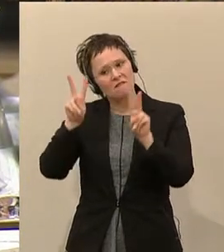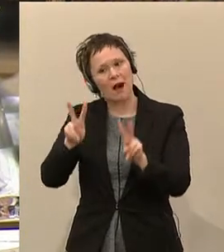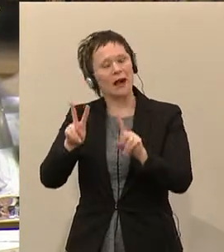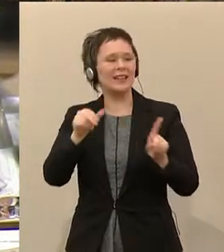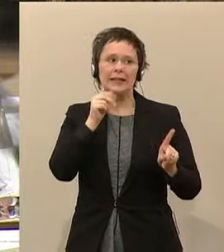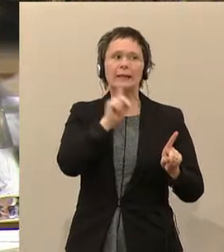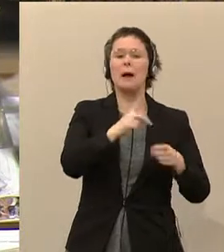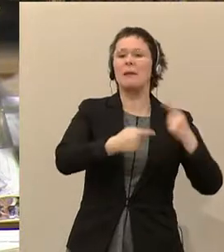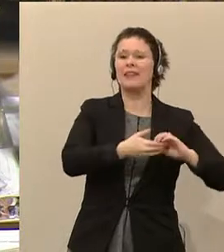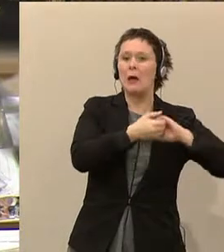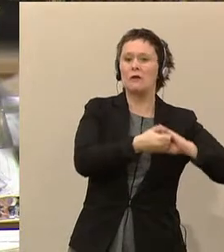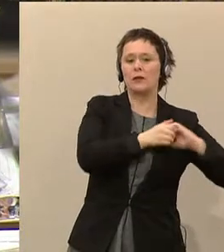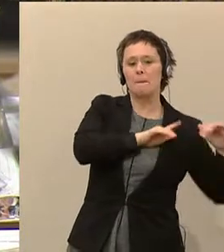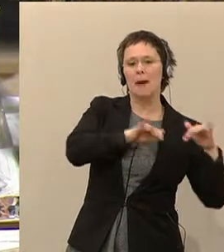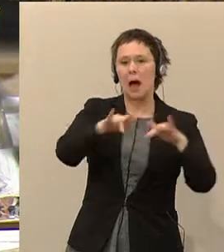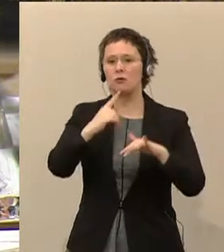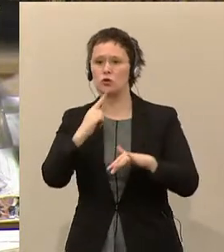Parteifreund einzusetzen.